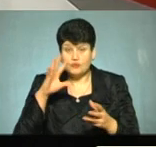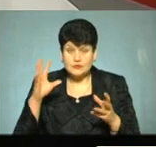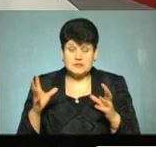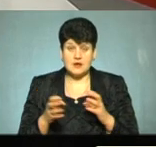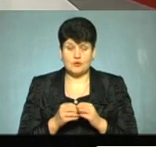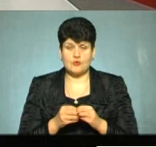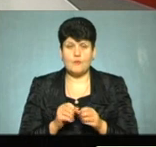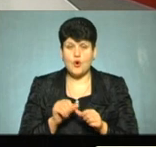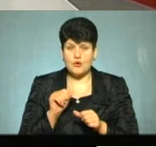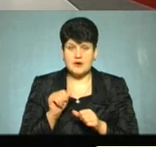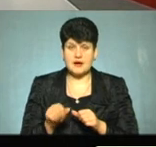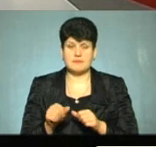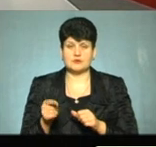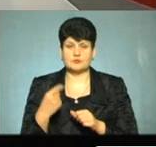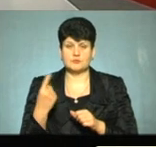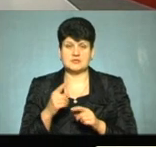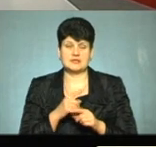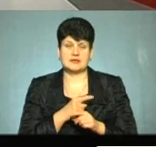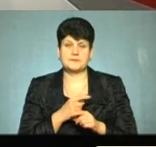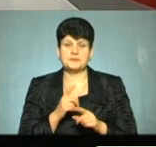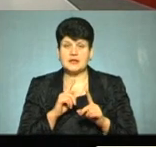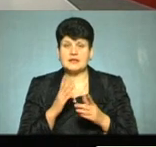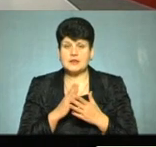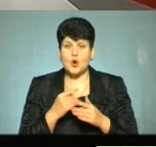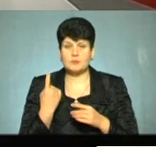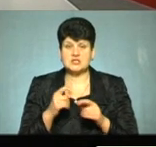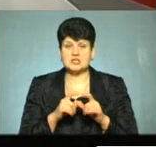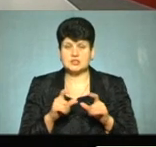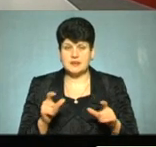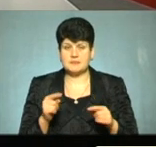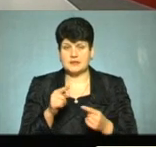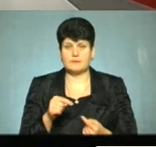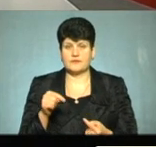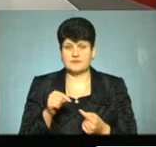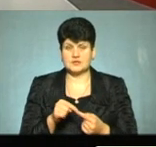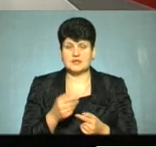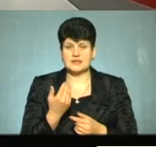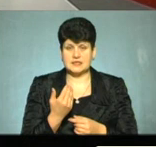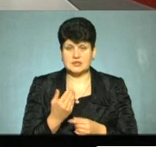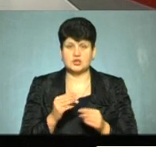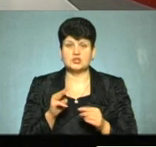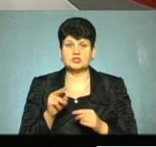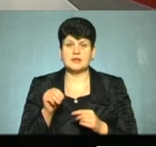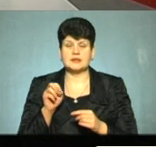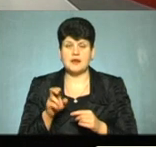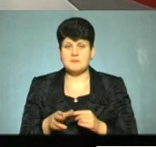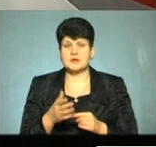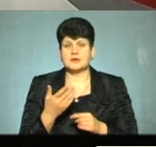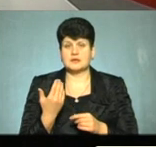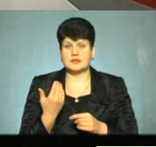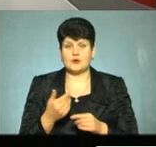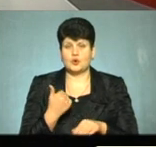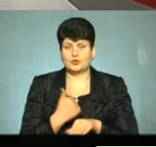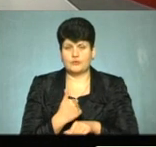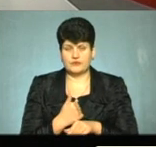при облдержадміністрації створений обласний штаб, і наші лікувальні заклади визначені їхнім штабом, обласним штабом,